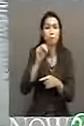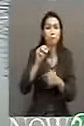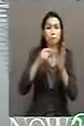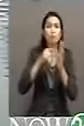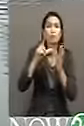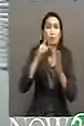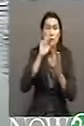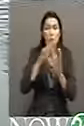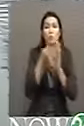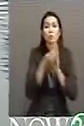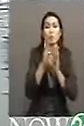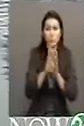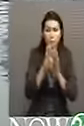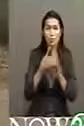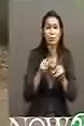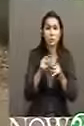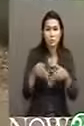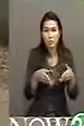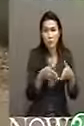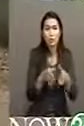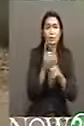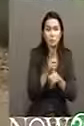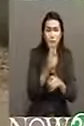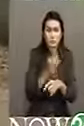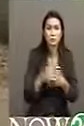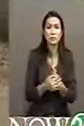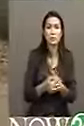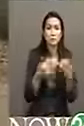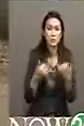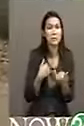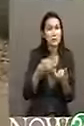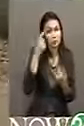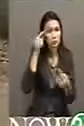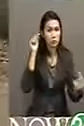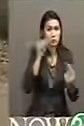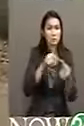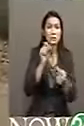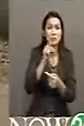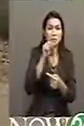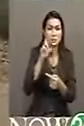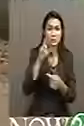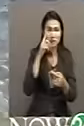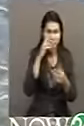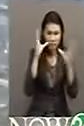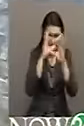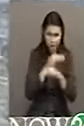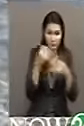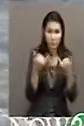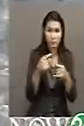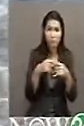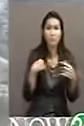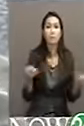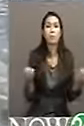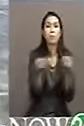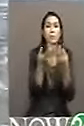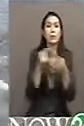ในเขตจังหวัดอุบลราชธานีตามเส้นทางของน้ำนะครับซึ่งคาดว่าน่าจะถึงตัวเมืองศรีสะเกษในค่ำของวันนี้อาจจะส่งผลกระท